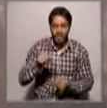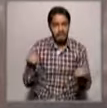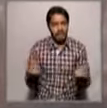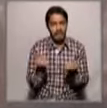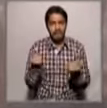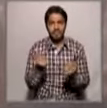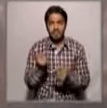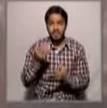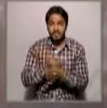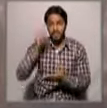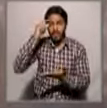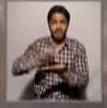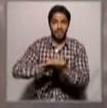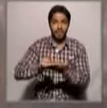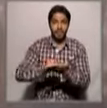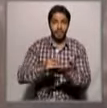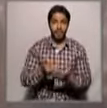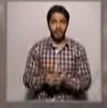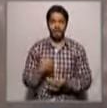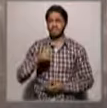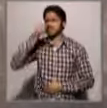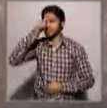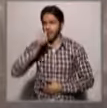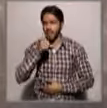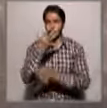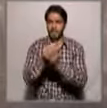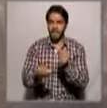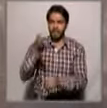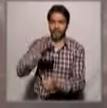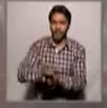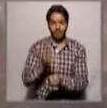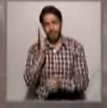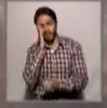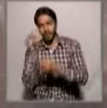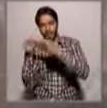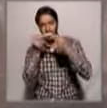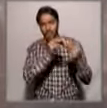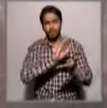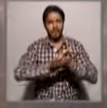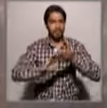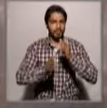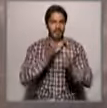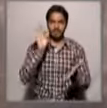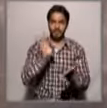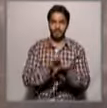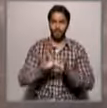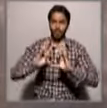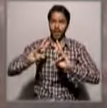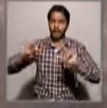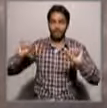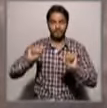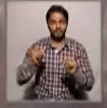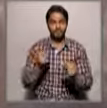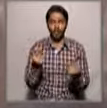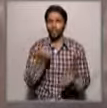عليها علاقة فيما بينها وبين ابنتها أنها لم ترها، إذن هناك حزن فيما بينها وبين ابنتها أو أن ابنتها غير